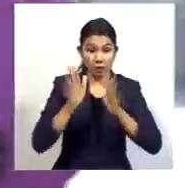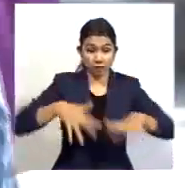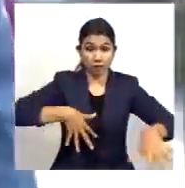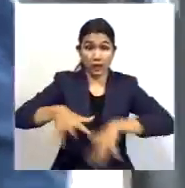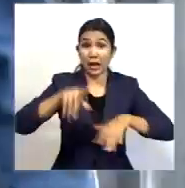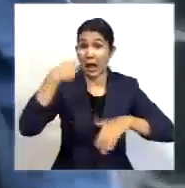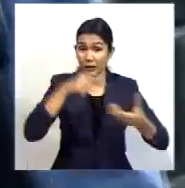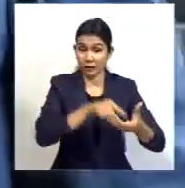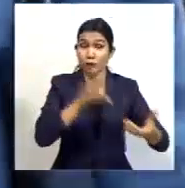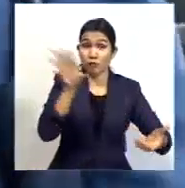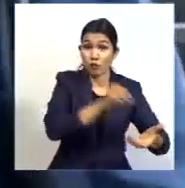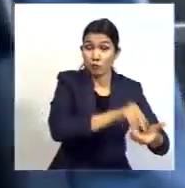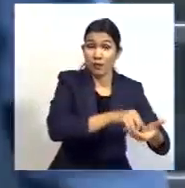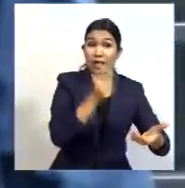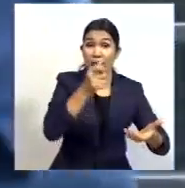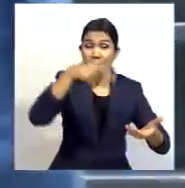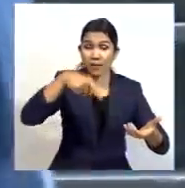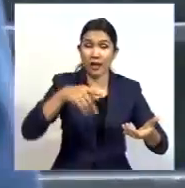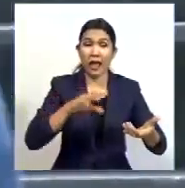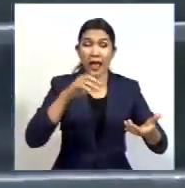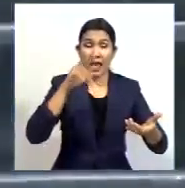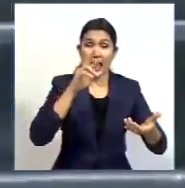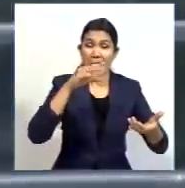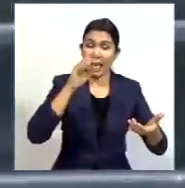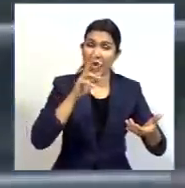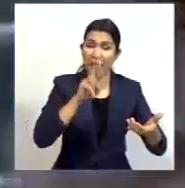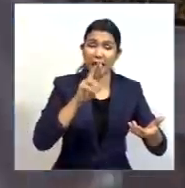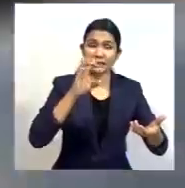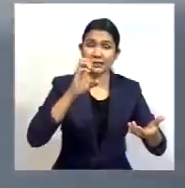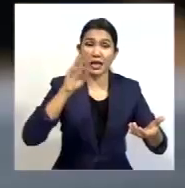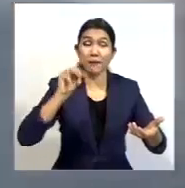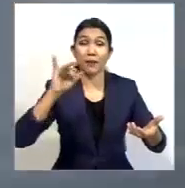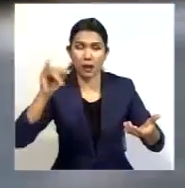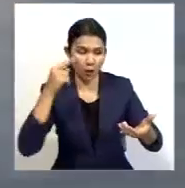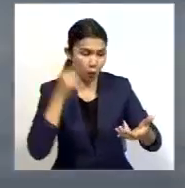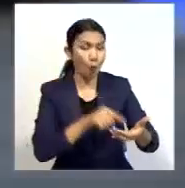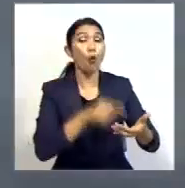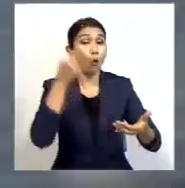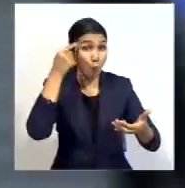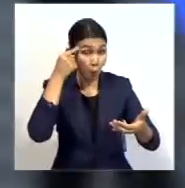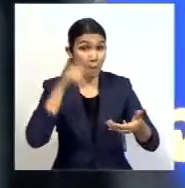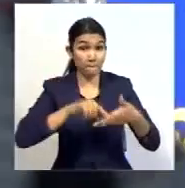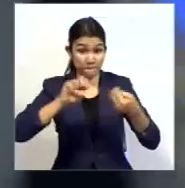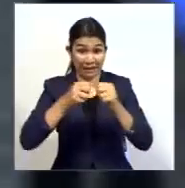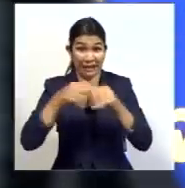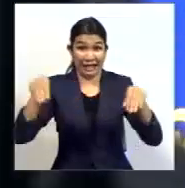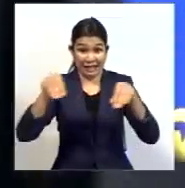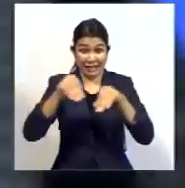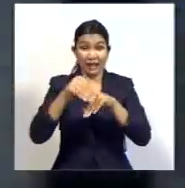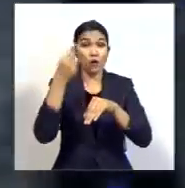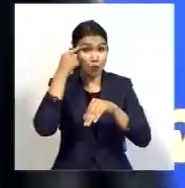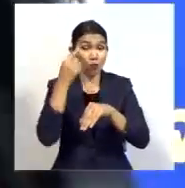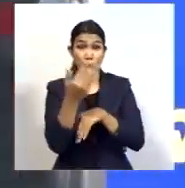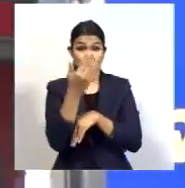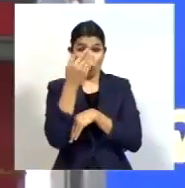ในมือถือก็คือแอปพลิเคชัน ACMI เนี่ยก็จะได้ทราบพอทราบแล้วก็เข้าใจว่าจะปัญหากำลังจะเกิดอะไรขึ้นมา